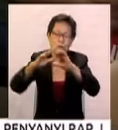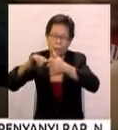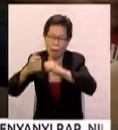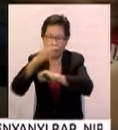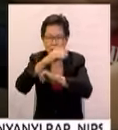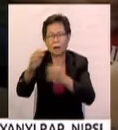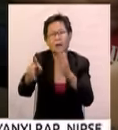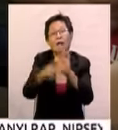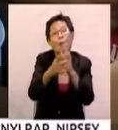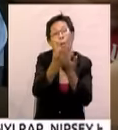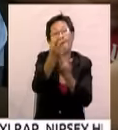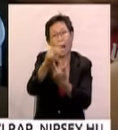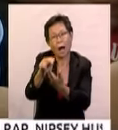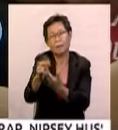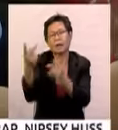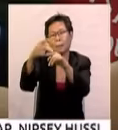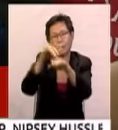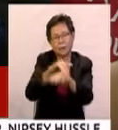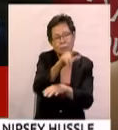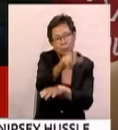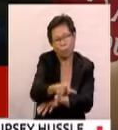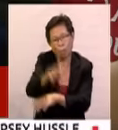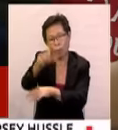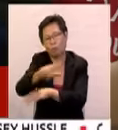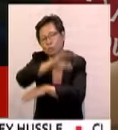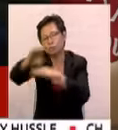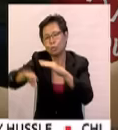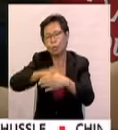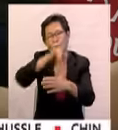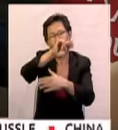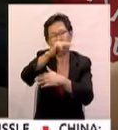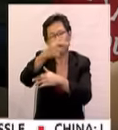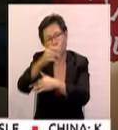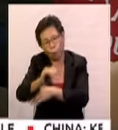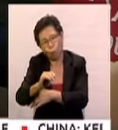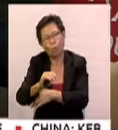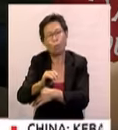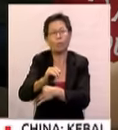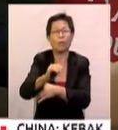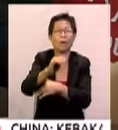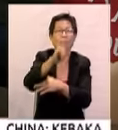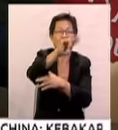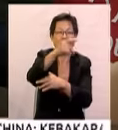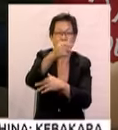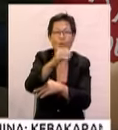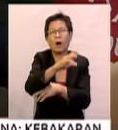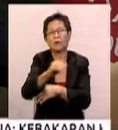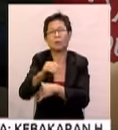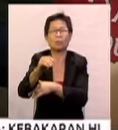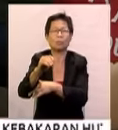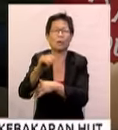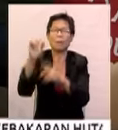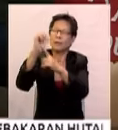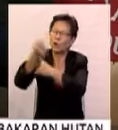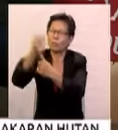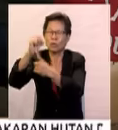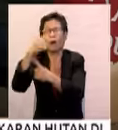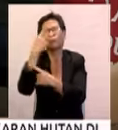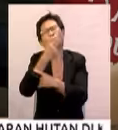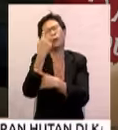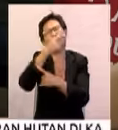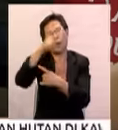memberi kemudahan yang sebaik mungkin kepada semua NGO ke, badan-badan bukan kerajaan ke ataupun siapa-siapa saja yang